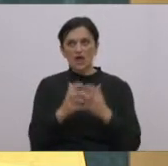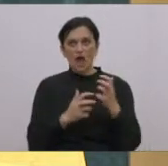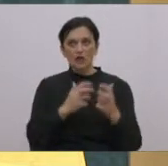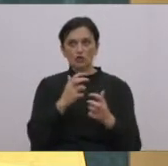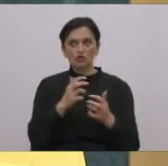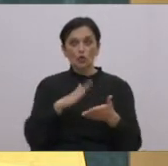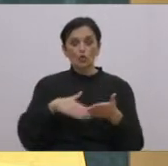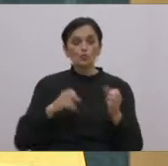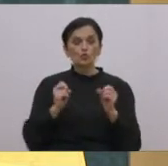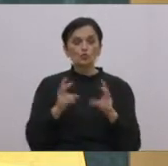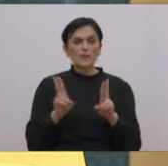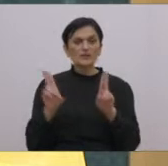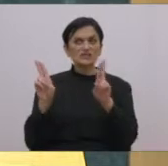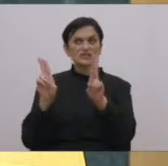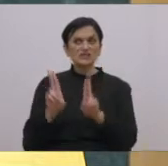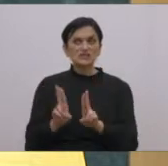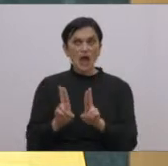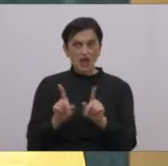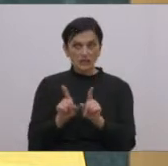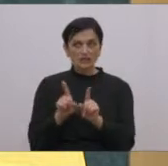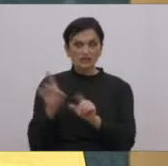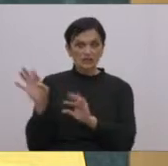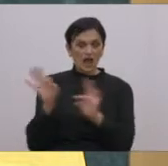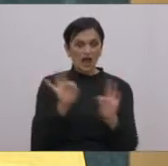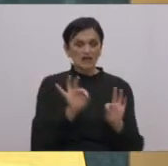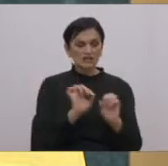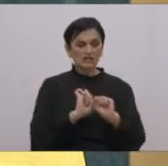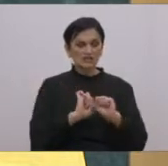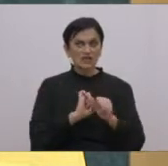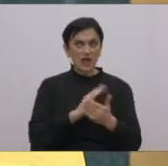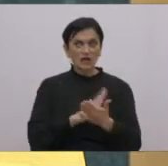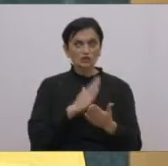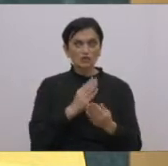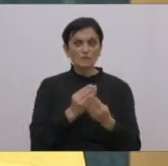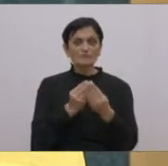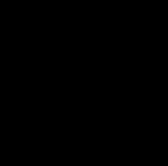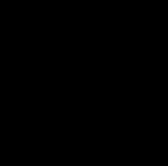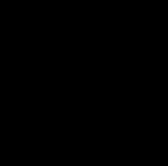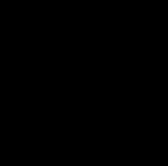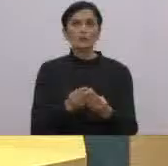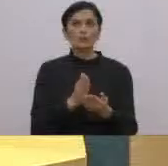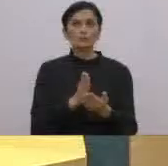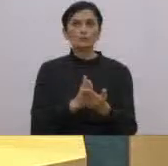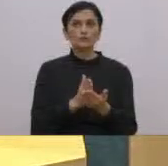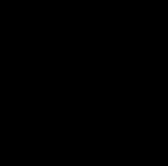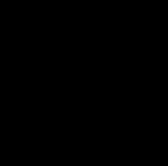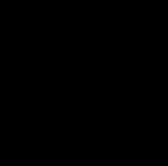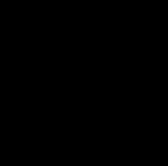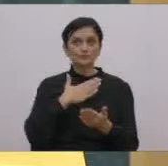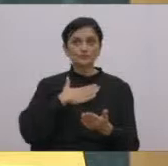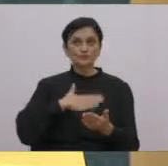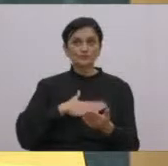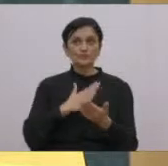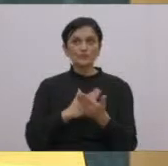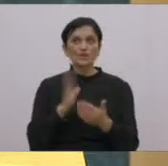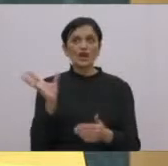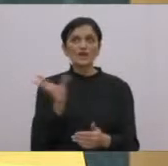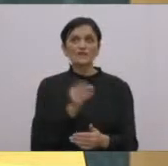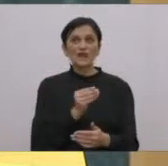საგზაო უსაფრთხოების სტანდარტი აქაც დაცული არის და წარმოდგენილი არის და დაკმაყოფილებულია ყველა